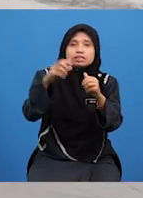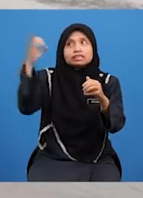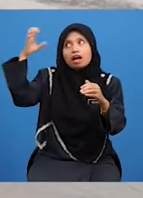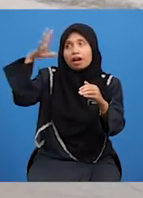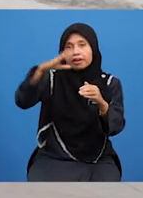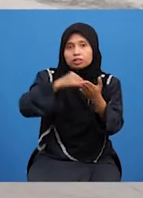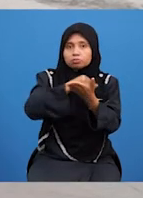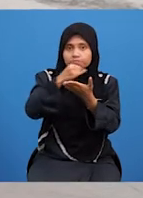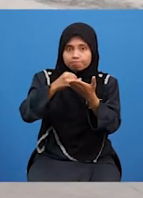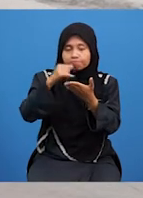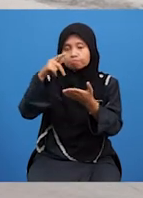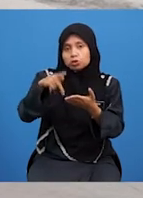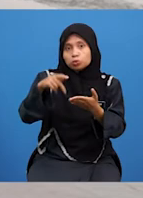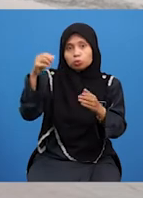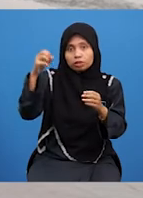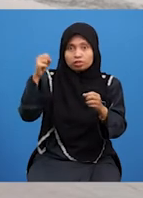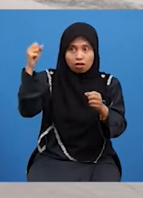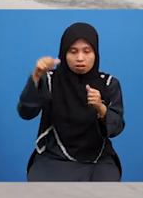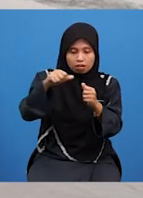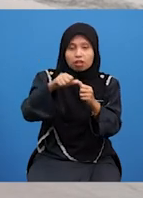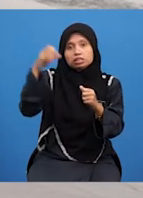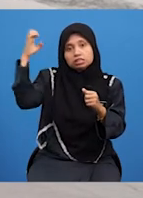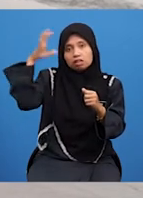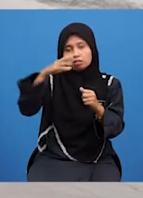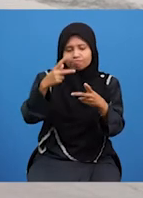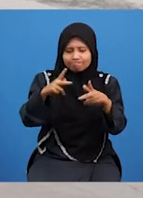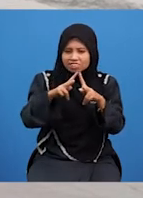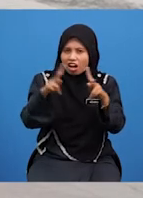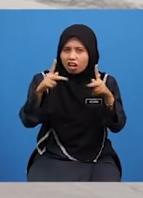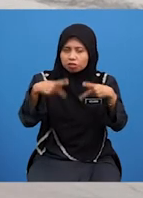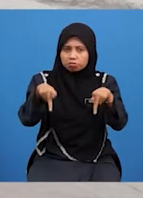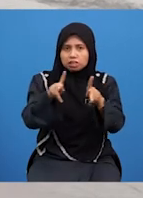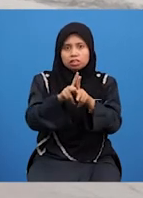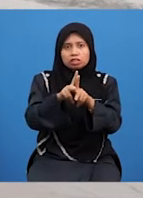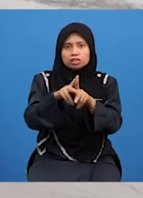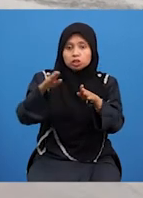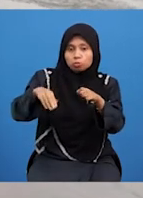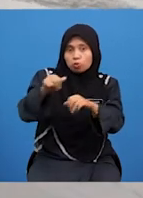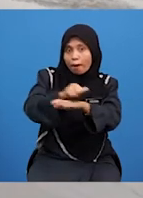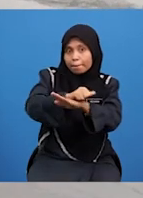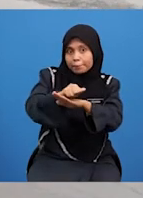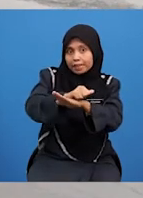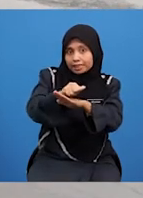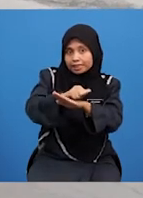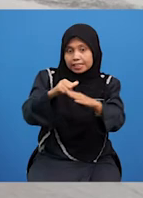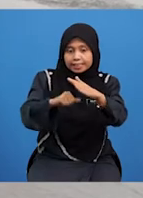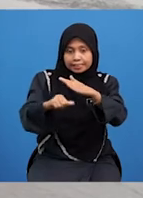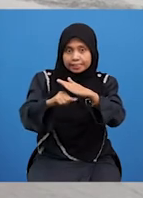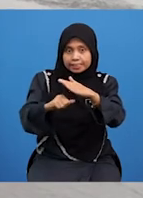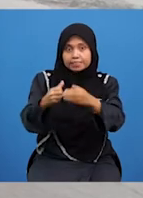lukisan. Penentuan arah cahaya sangat penting sebelum pelajar mengaplikasikan asas seni